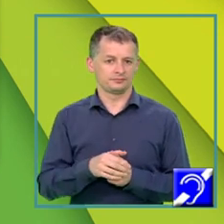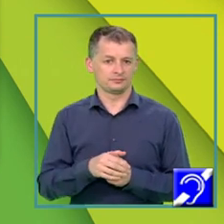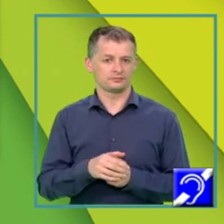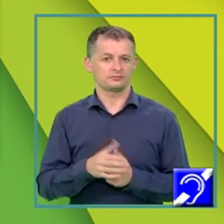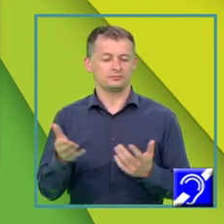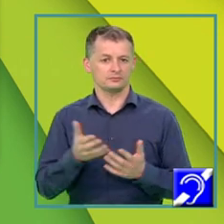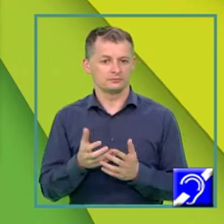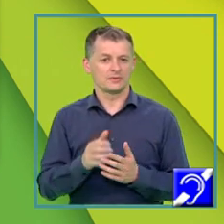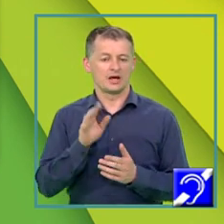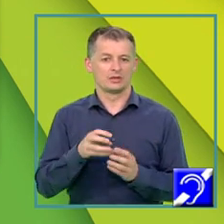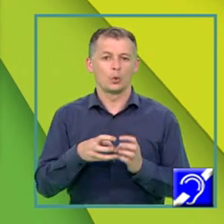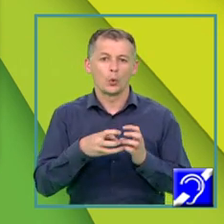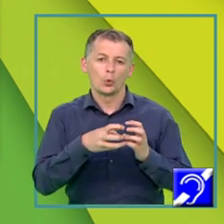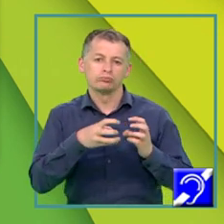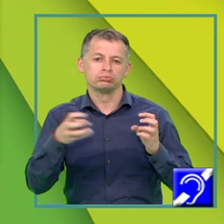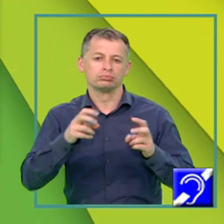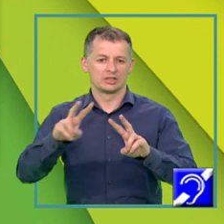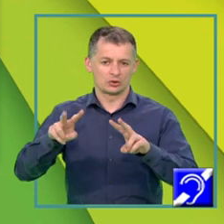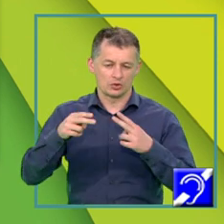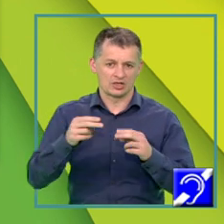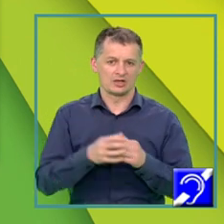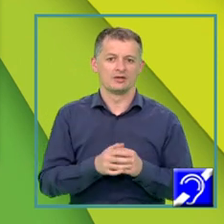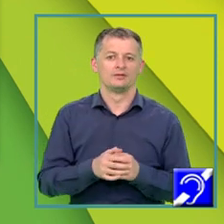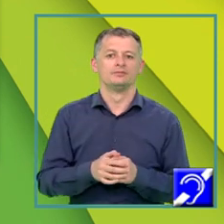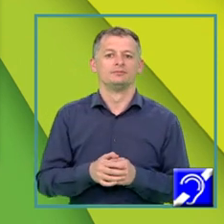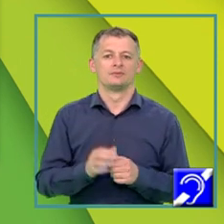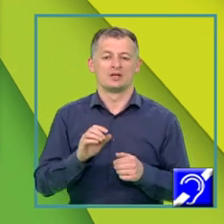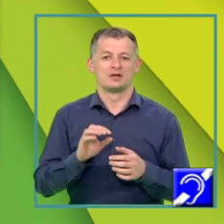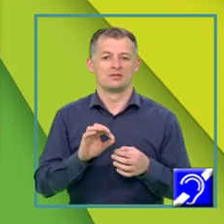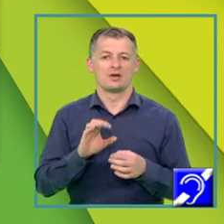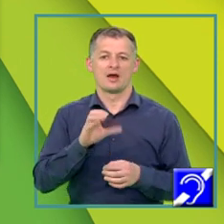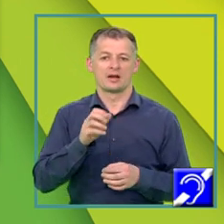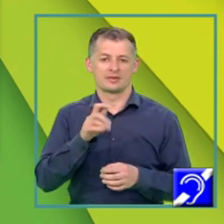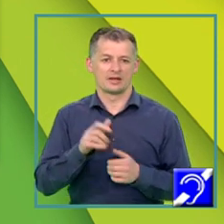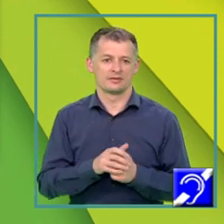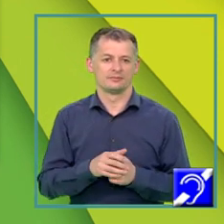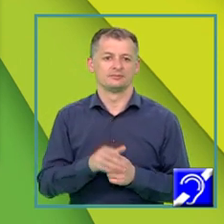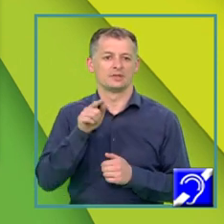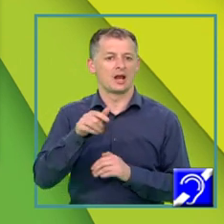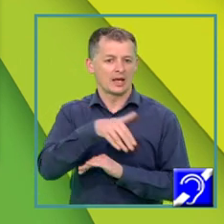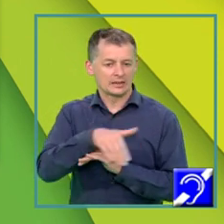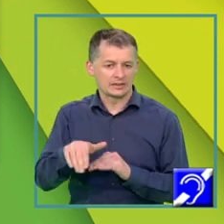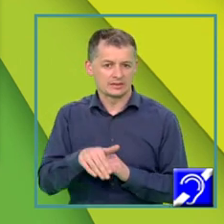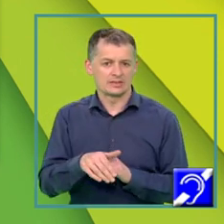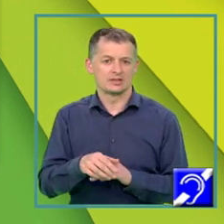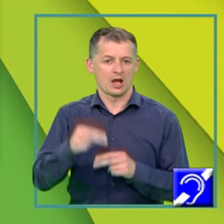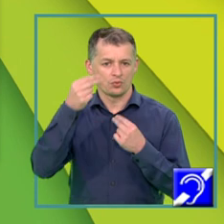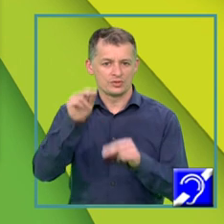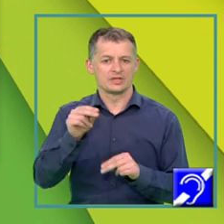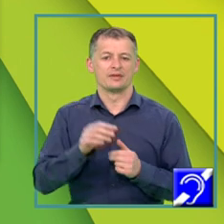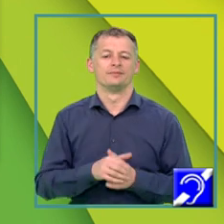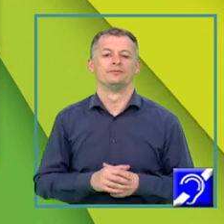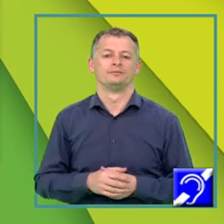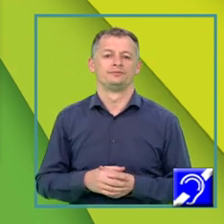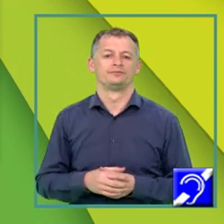lungimea șirului de caractere care începe la adresa specificată de argumentul transmis